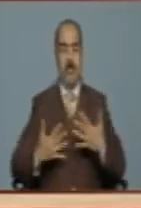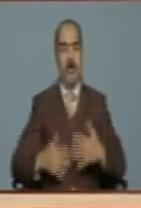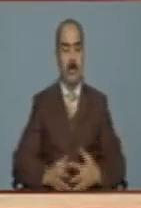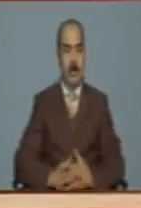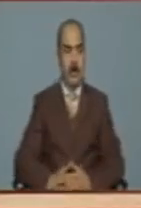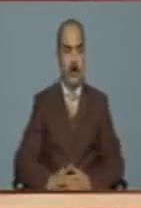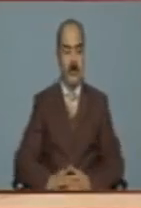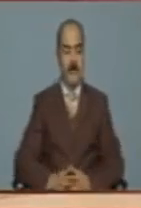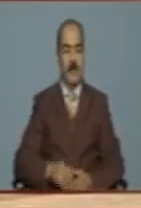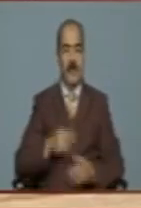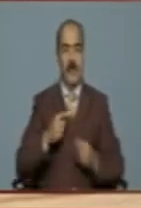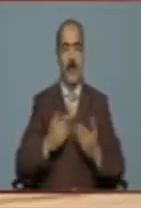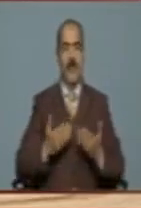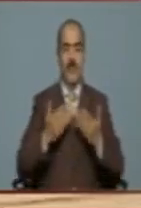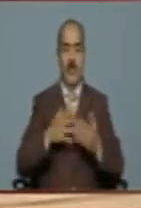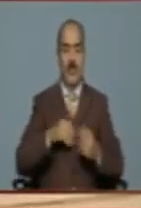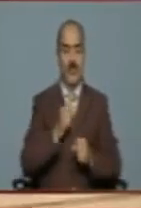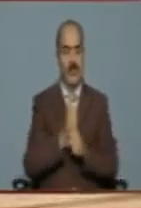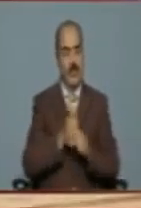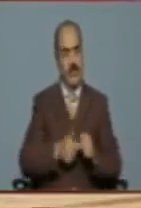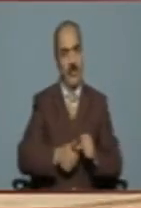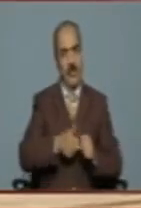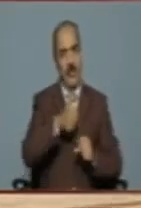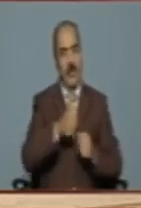فكل الدعوات بالتوفيق والسداد